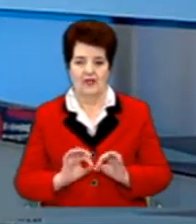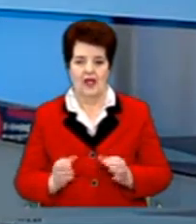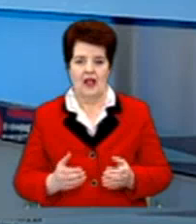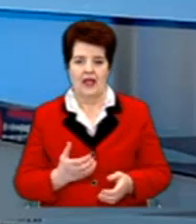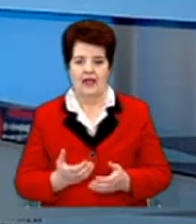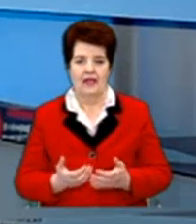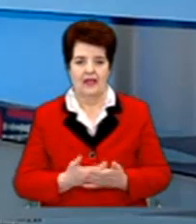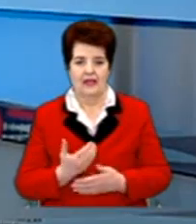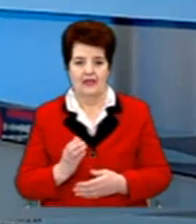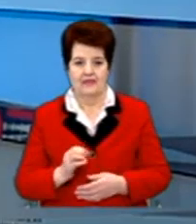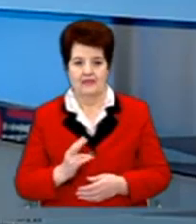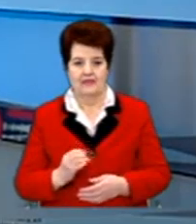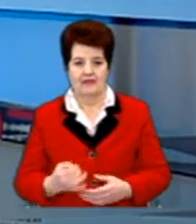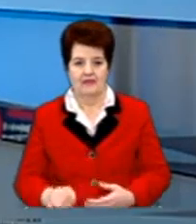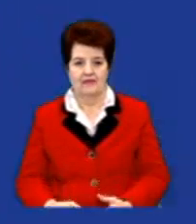ediției.